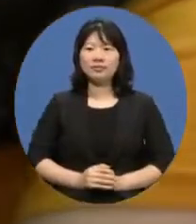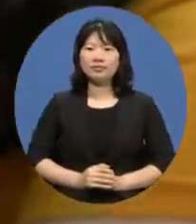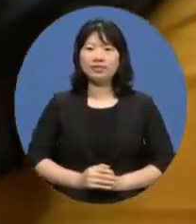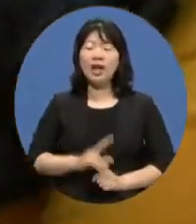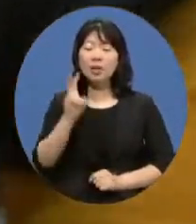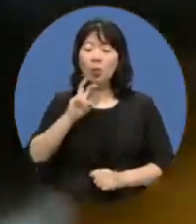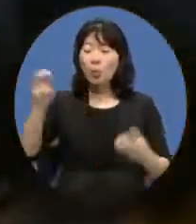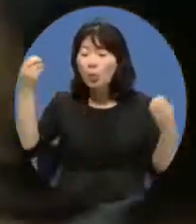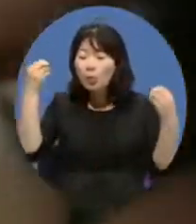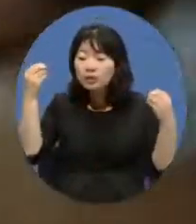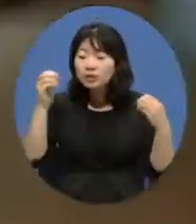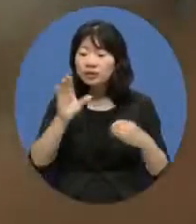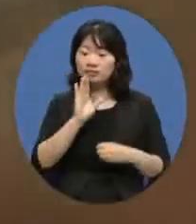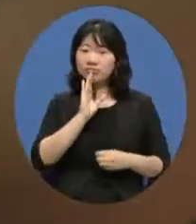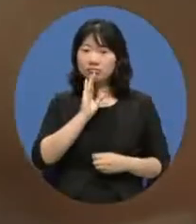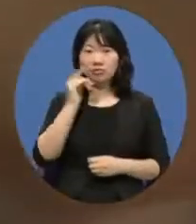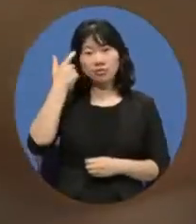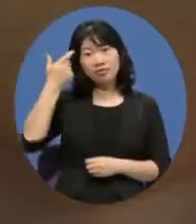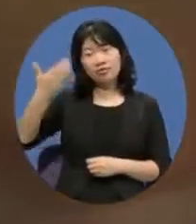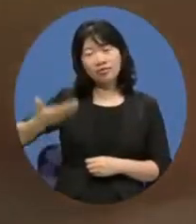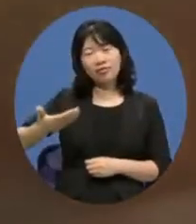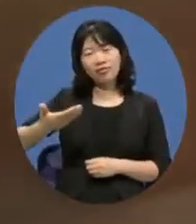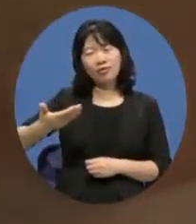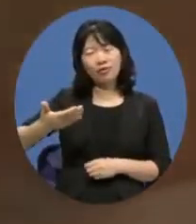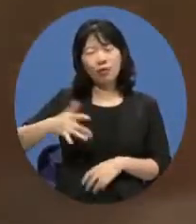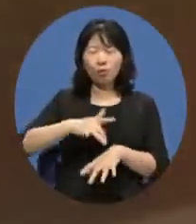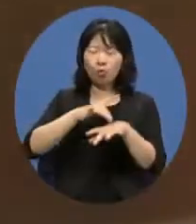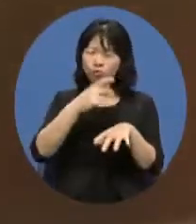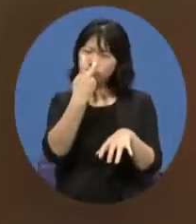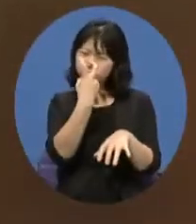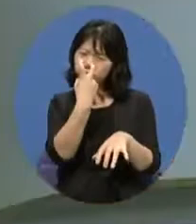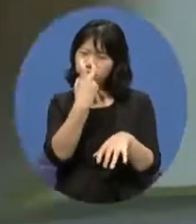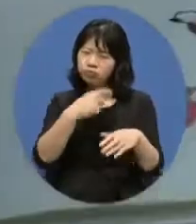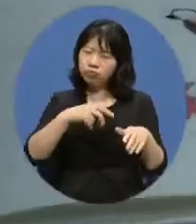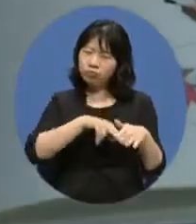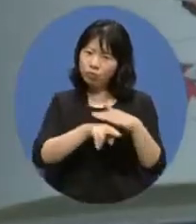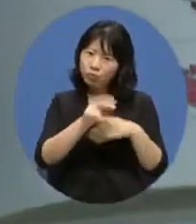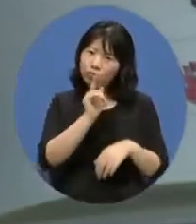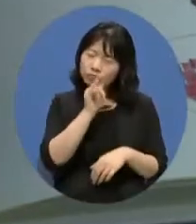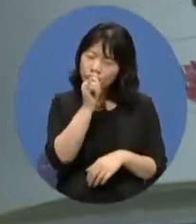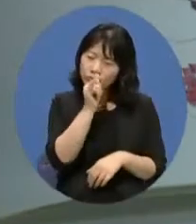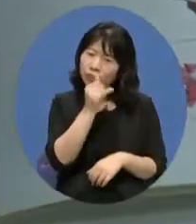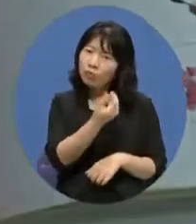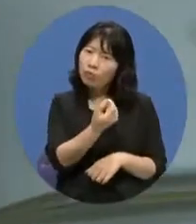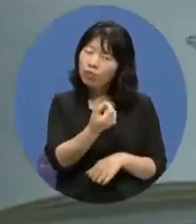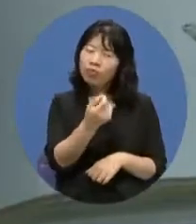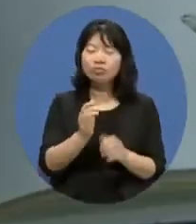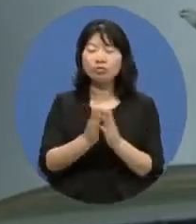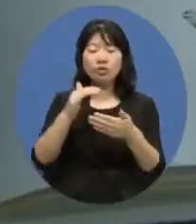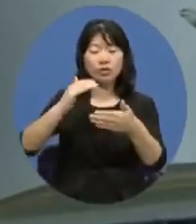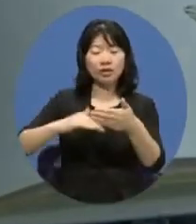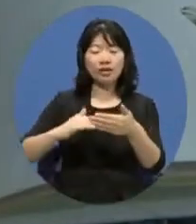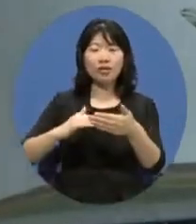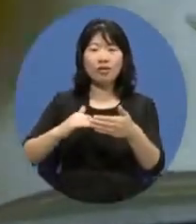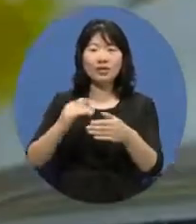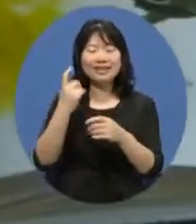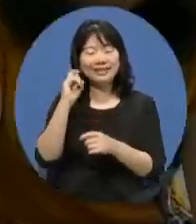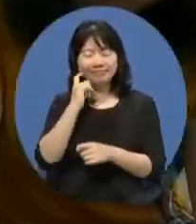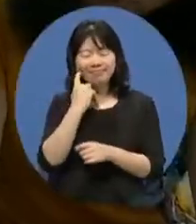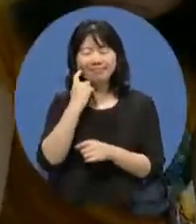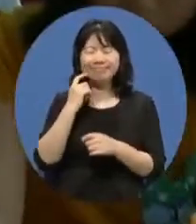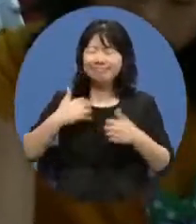뮤지컬. 도둑이지. 귀신의 집이 아니고 도둑이지. 책 내용을 재미있게